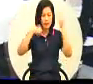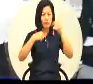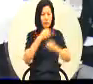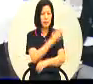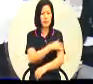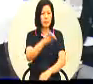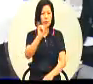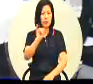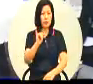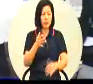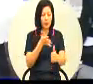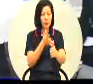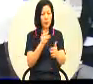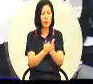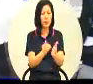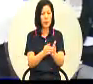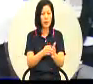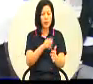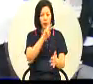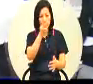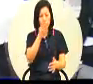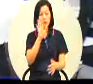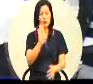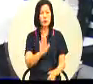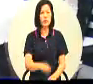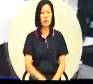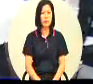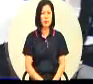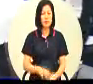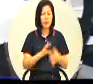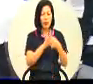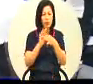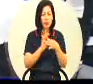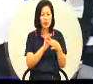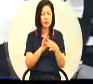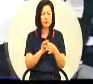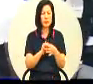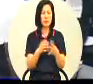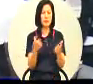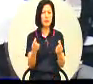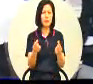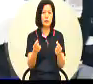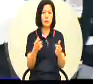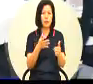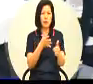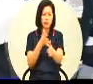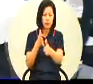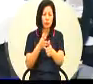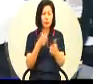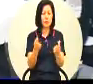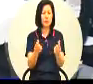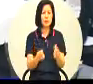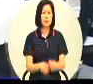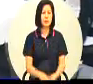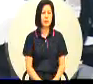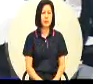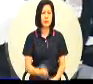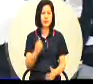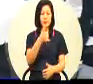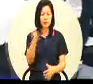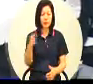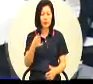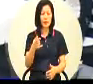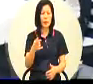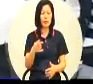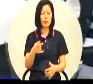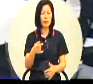质询本席有稍微看了一下，他也关心同样的议题，我相信很多议员都很关心，又关到自己的健